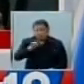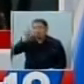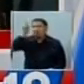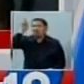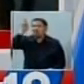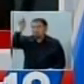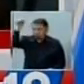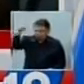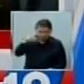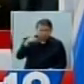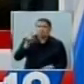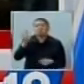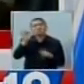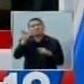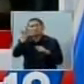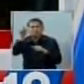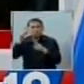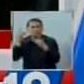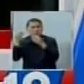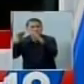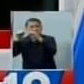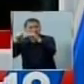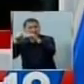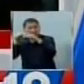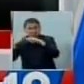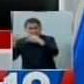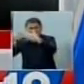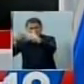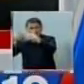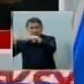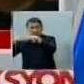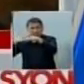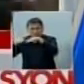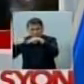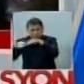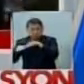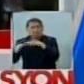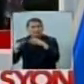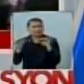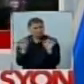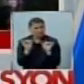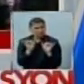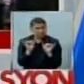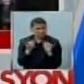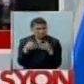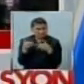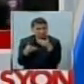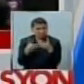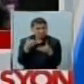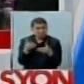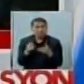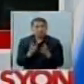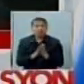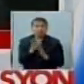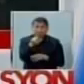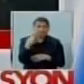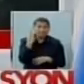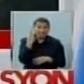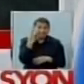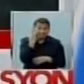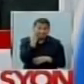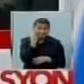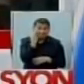magpapasok sa mga machine, ganyan-ganyan. Ganon din ba yan, yung proseso dyan, San? Dito Mel, ito, gaya na nakikita natin si Mang Melchor, no?